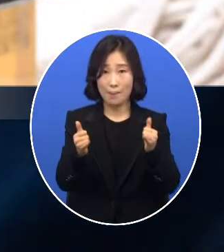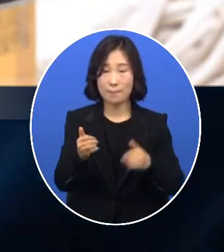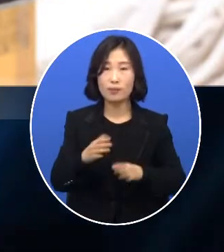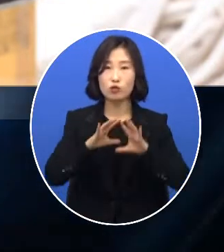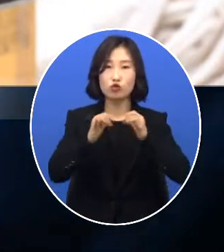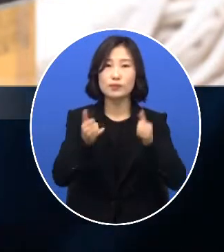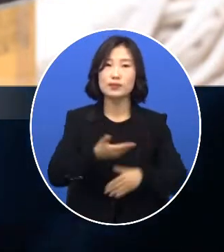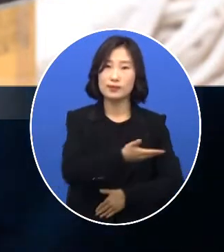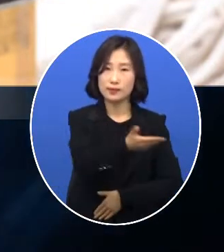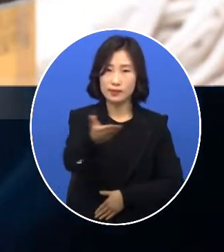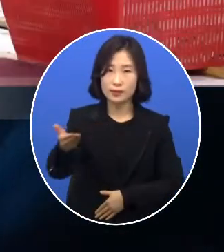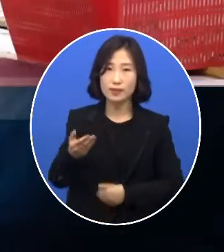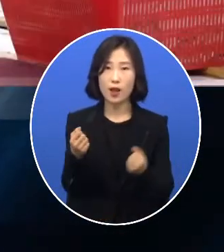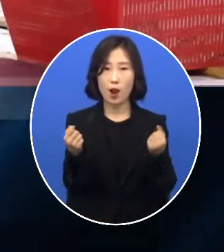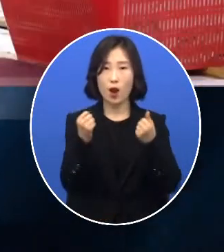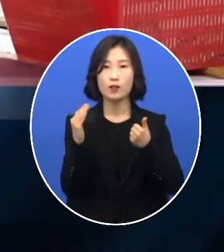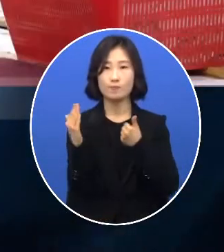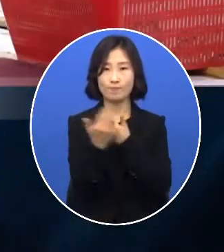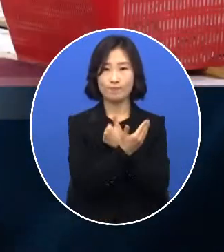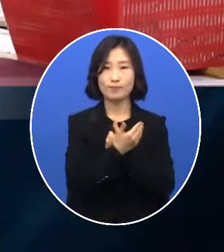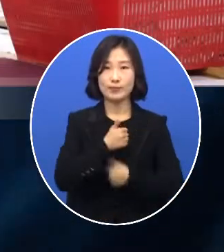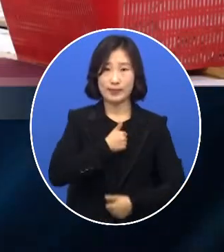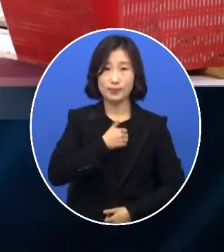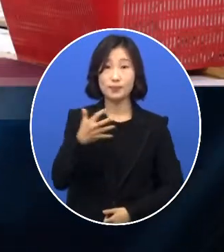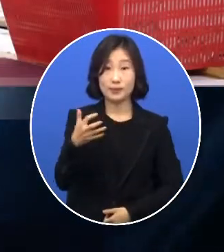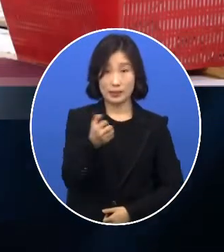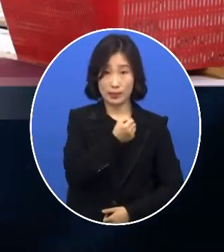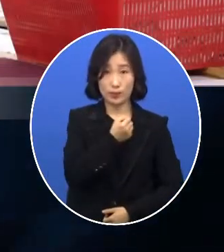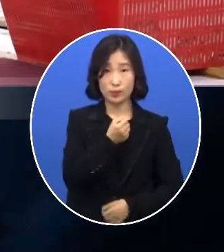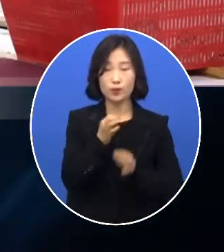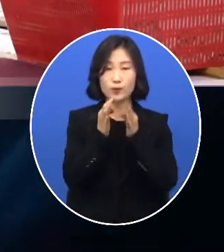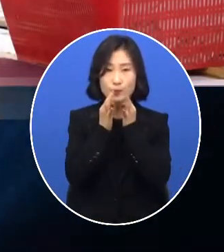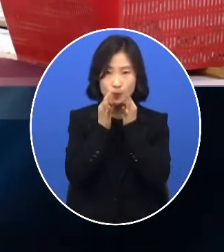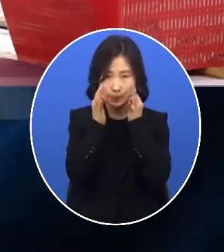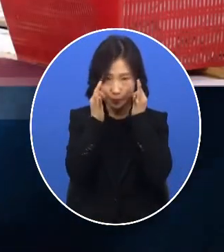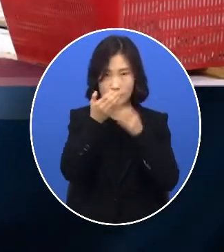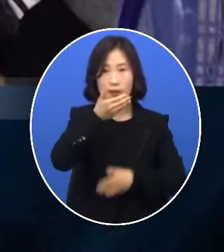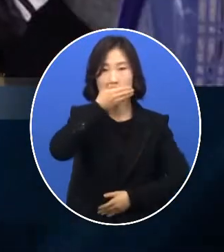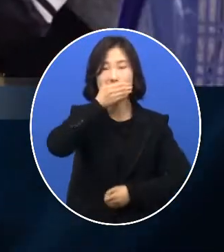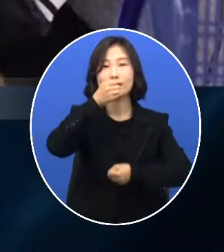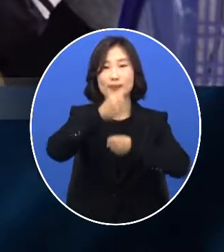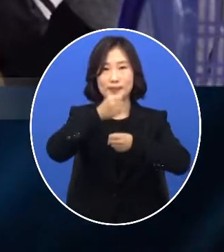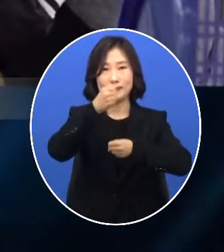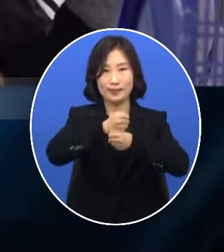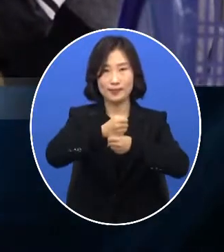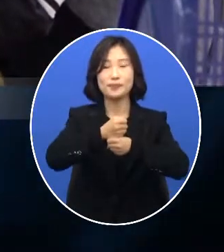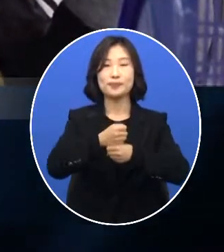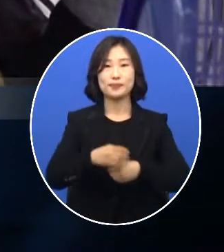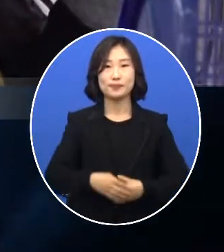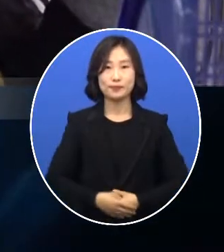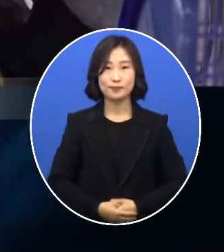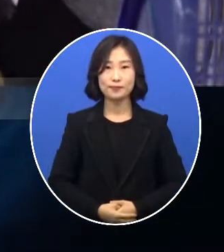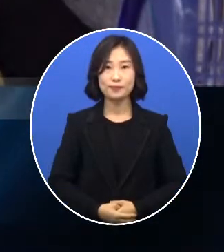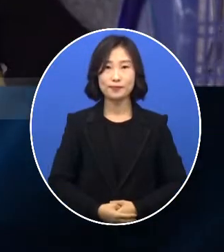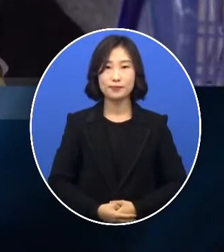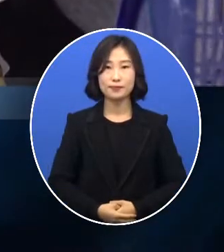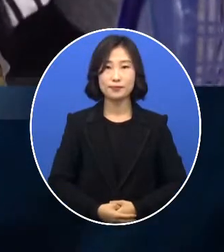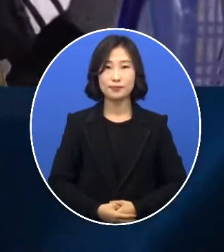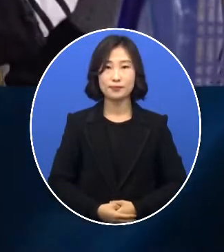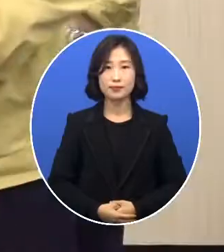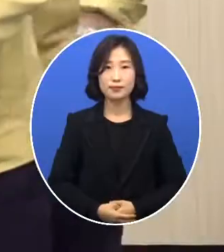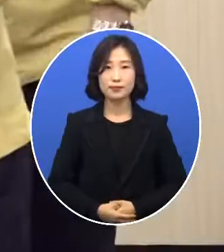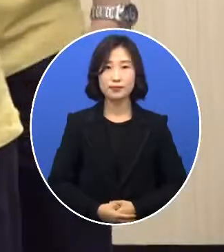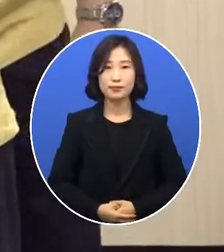구민과 국민 여러분의 건강을 지켜낸다는 자부심으로 정성스럽게 국민안심 마스크를